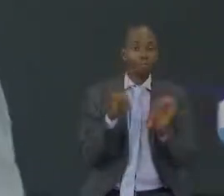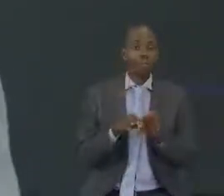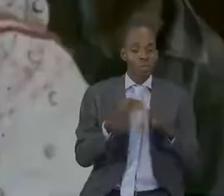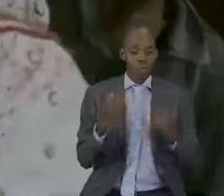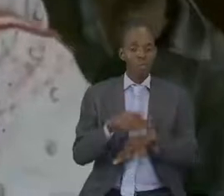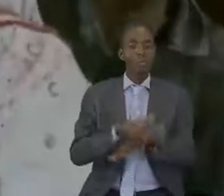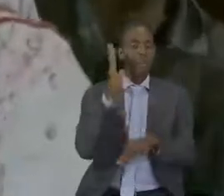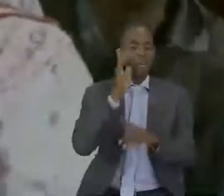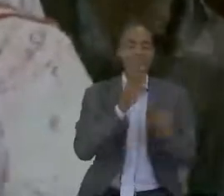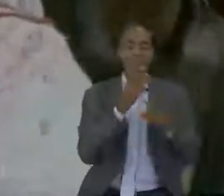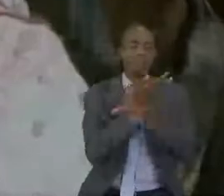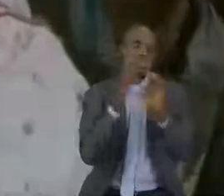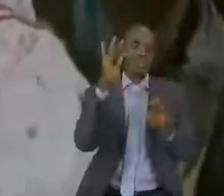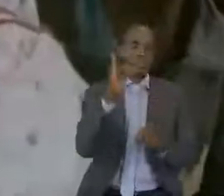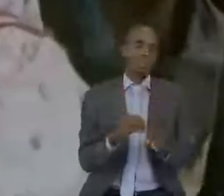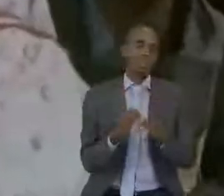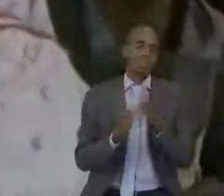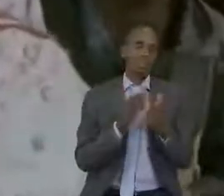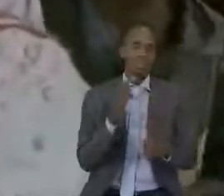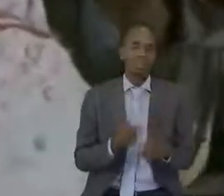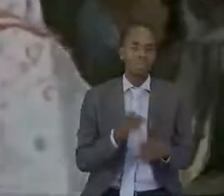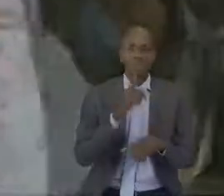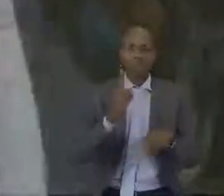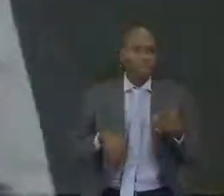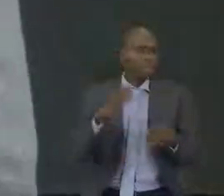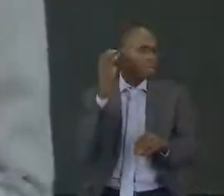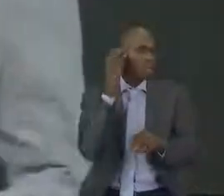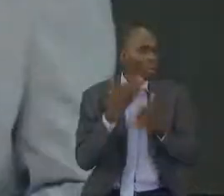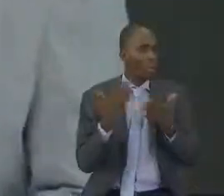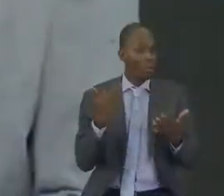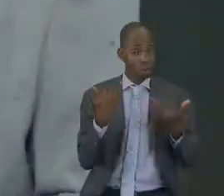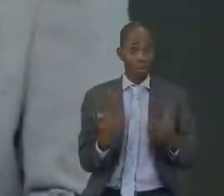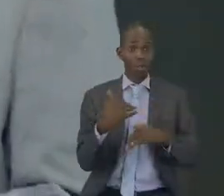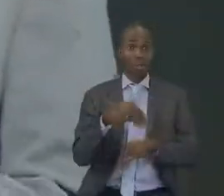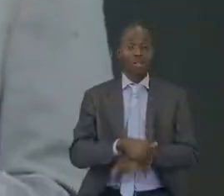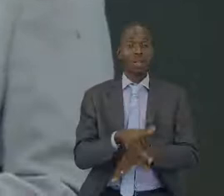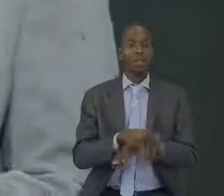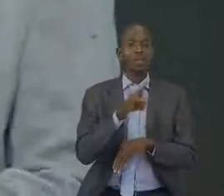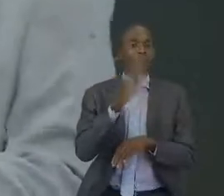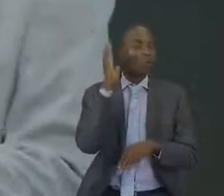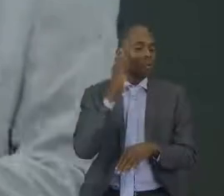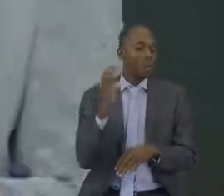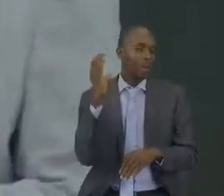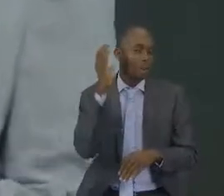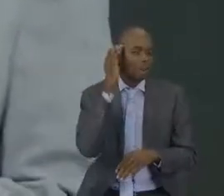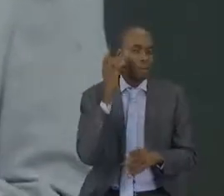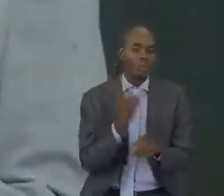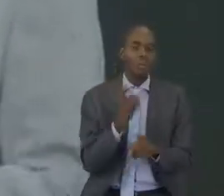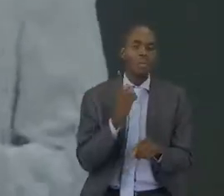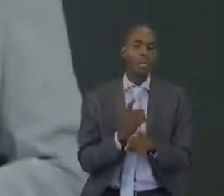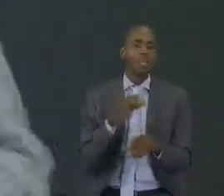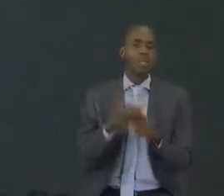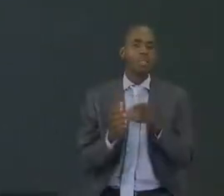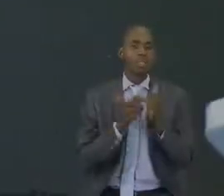librement. Tu n'entendais pas bien. Ce soir, tu vas bien entendre parfaitement.